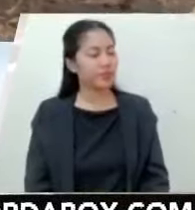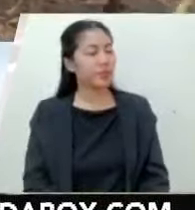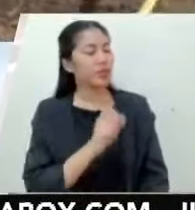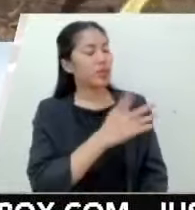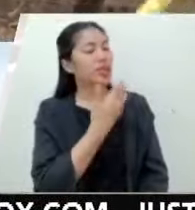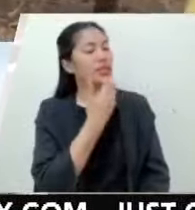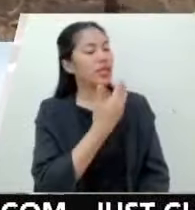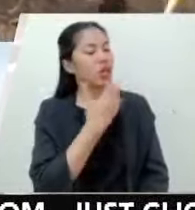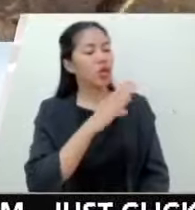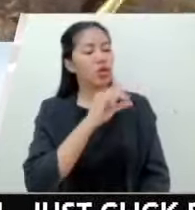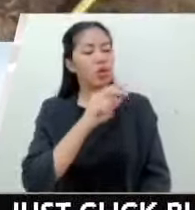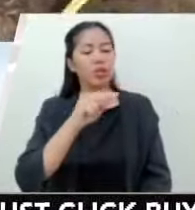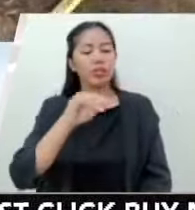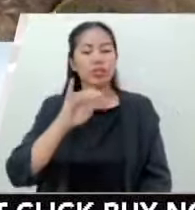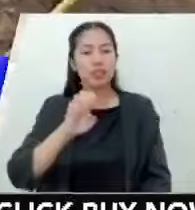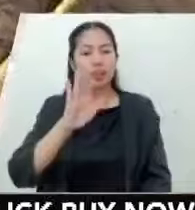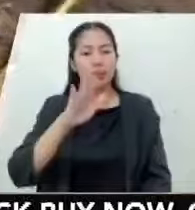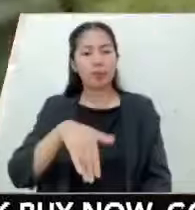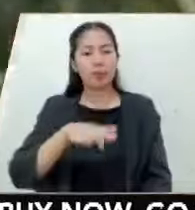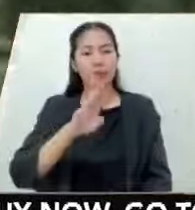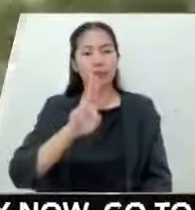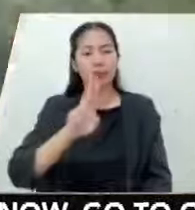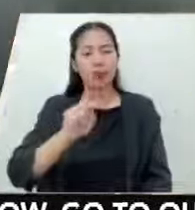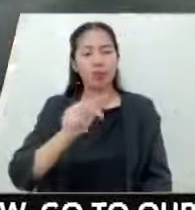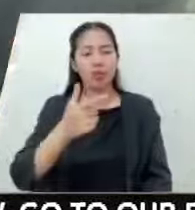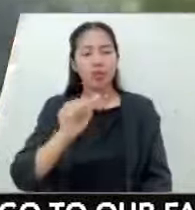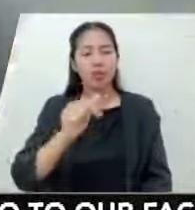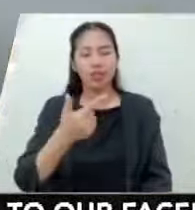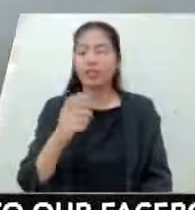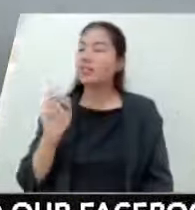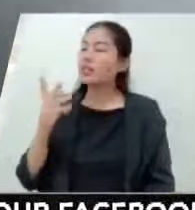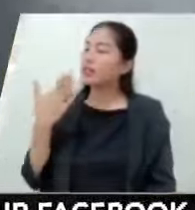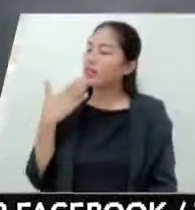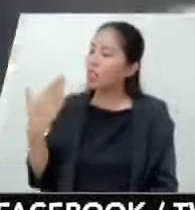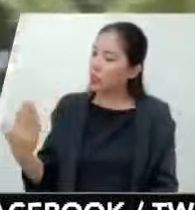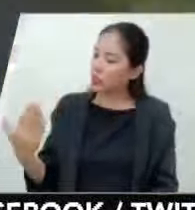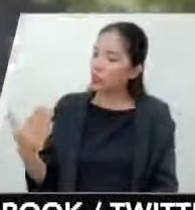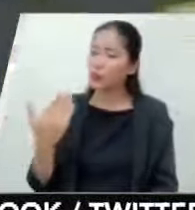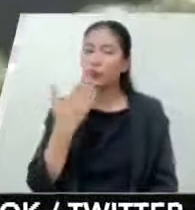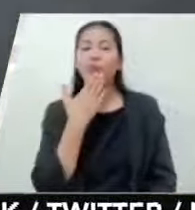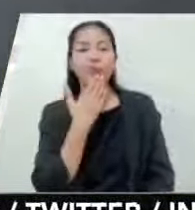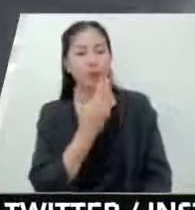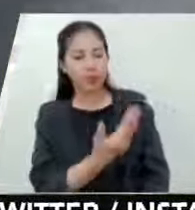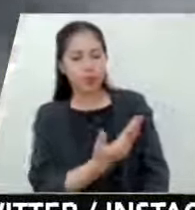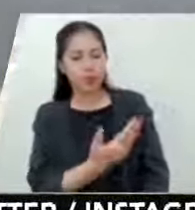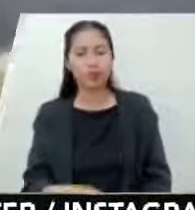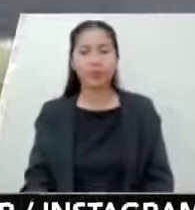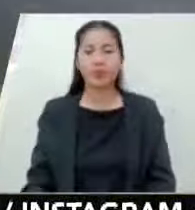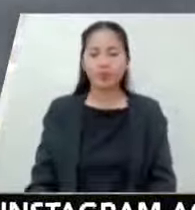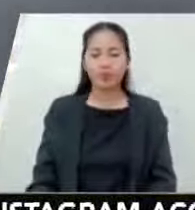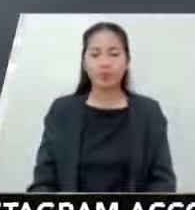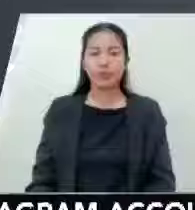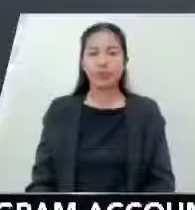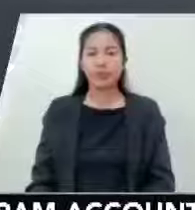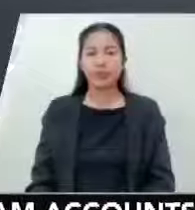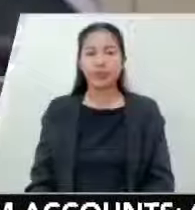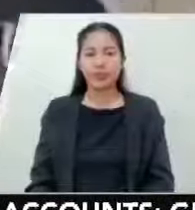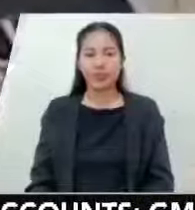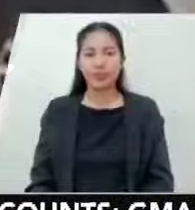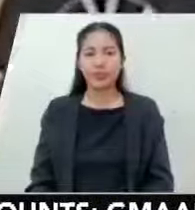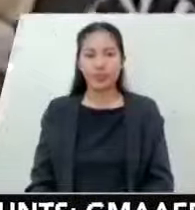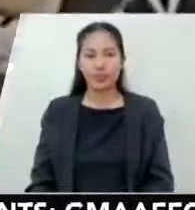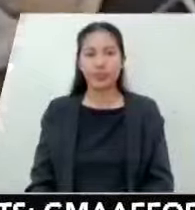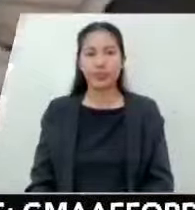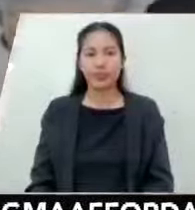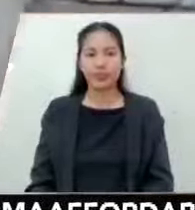officer in charge. Maraming salamat. Thank you. Salamat po sa inyo. Ayan po naman si Ms. Connie Bungag, ang officer in charge ng MIAA Public